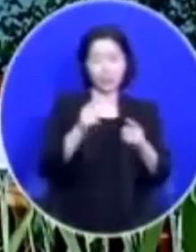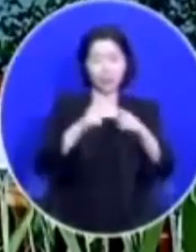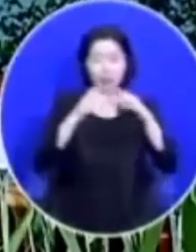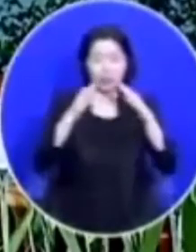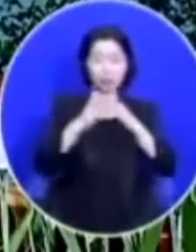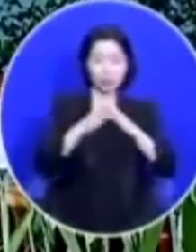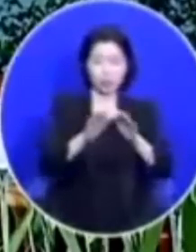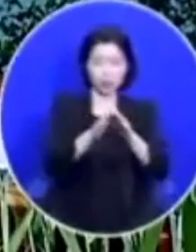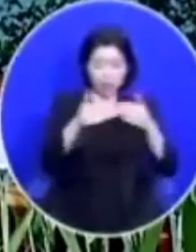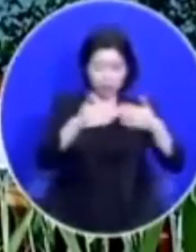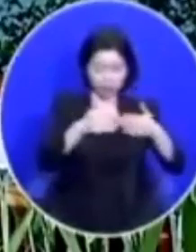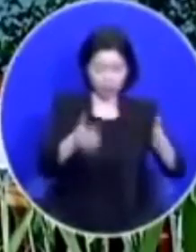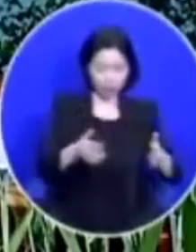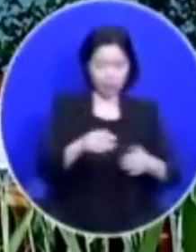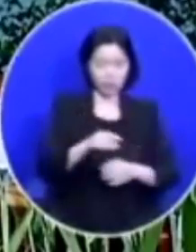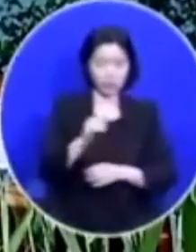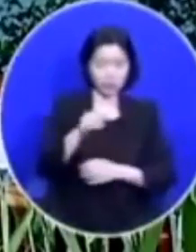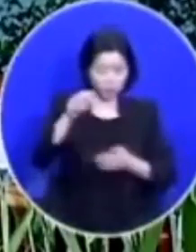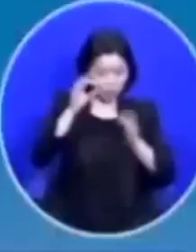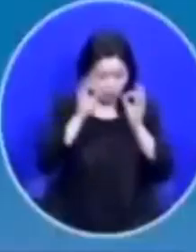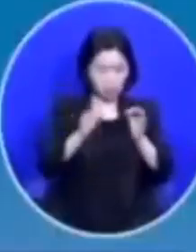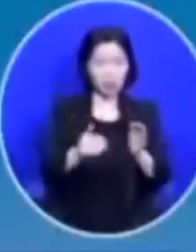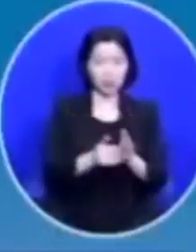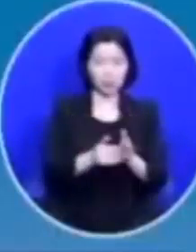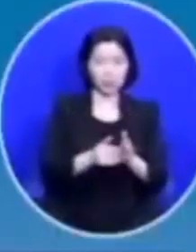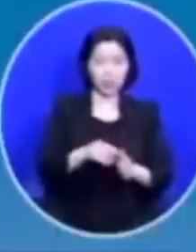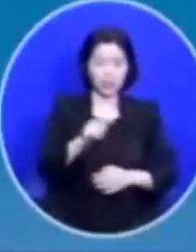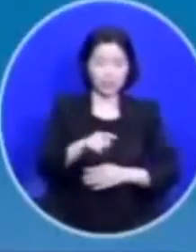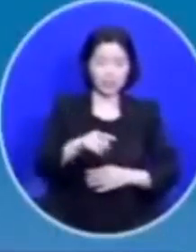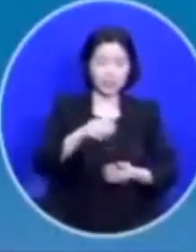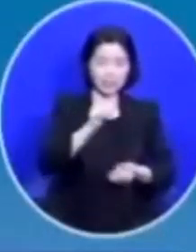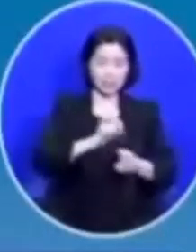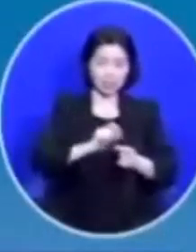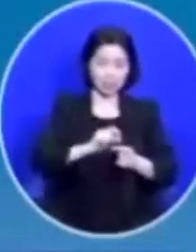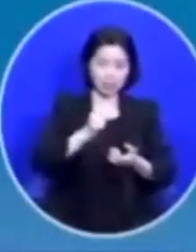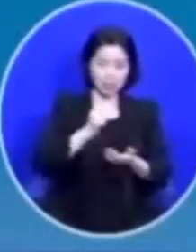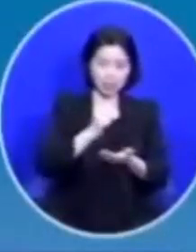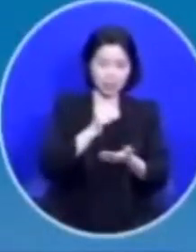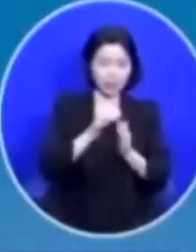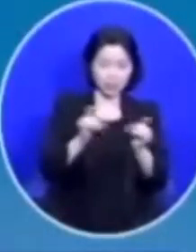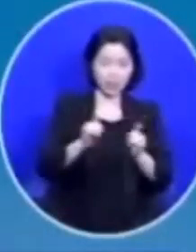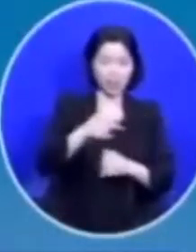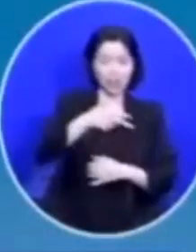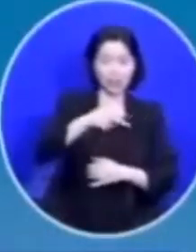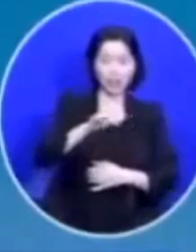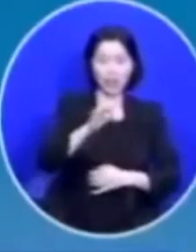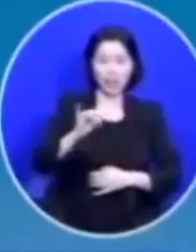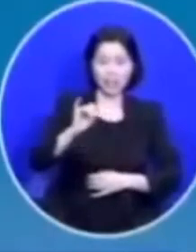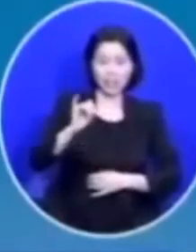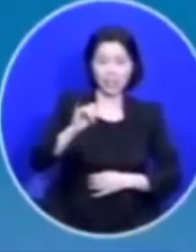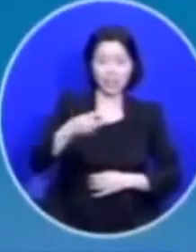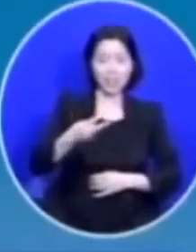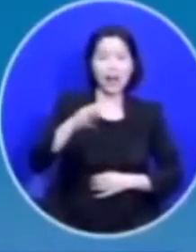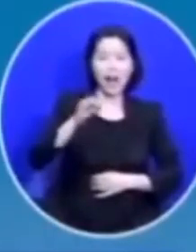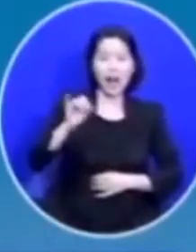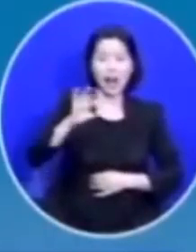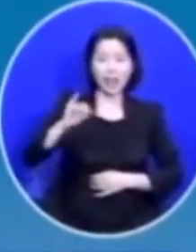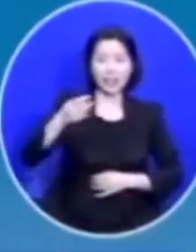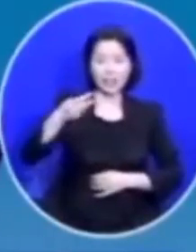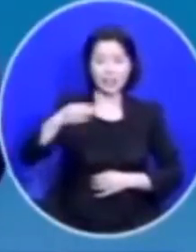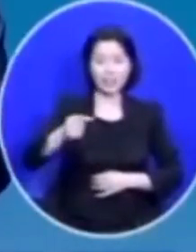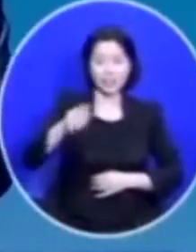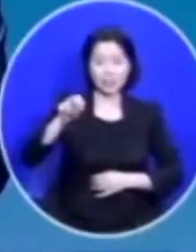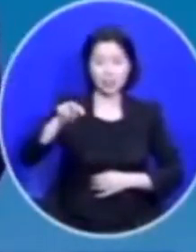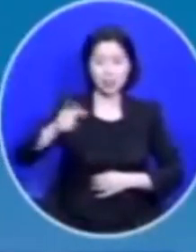서점에서 여러분 보실 수가 있겠는데 그 책의 저자인 카일 아이들만 목사님이 결혼하고 난 다음 신혼